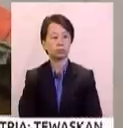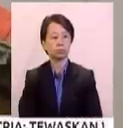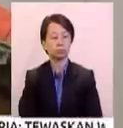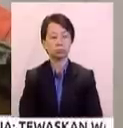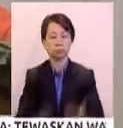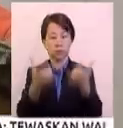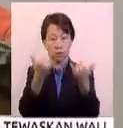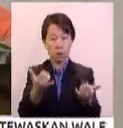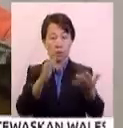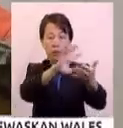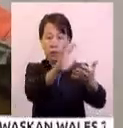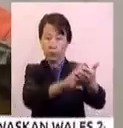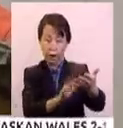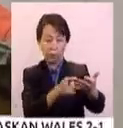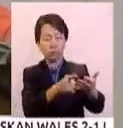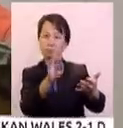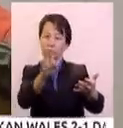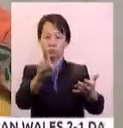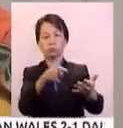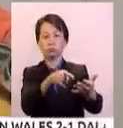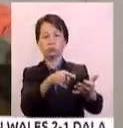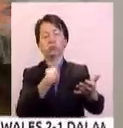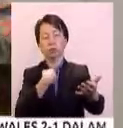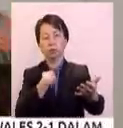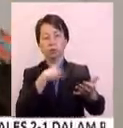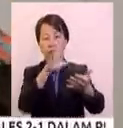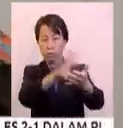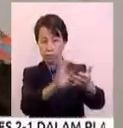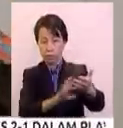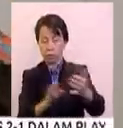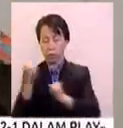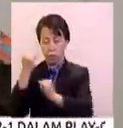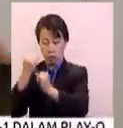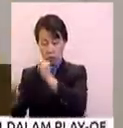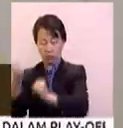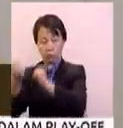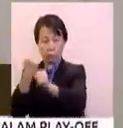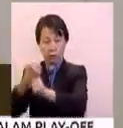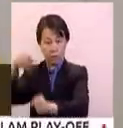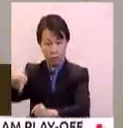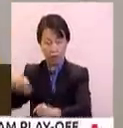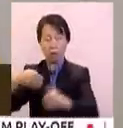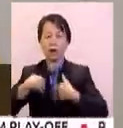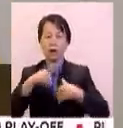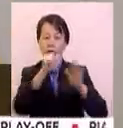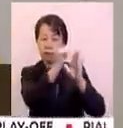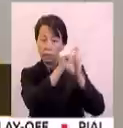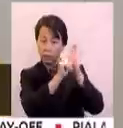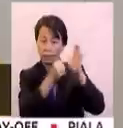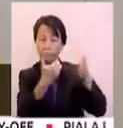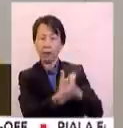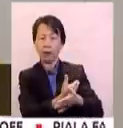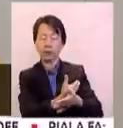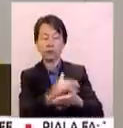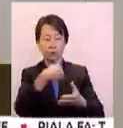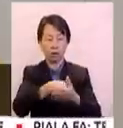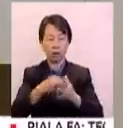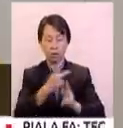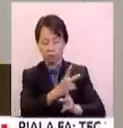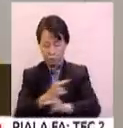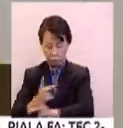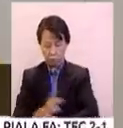Sekarang draft sudah ada, so kita hujung tahun ini kita akan ada satu akta yang baru ya dalam